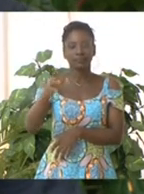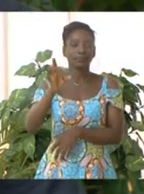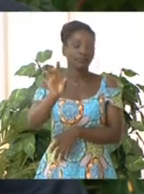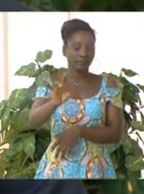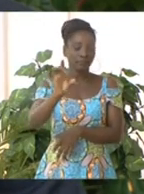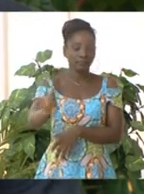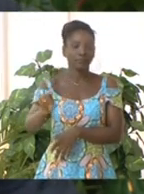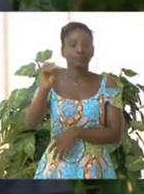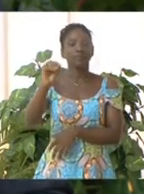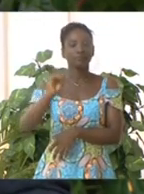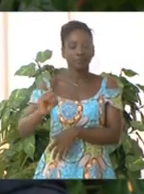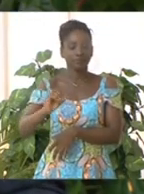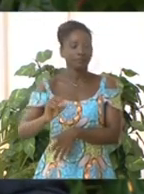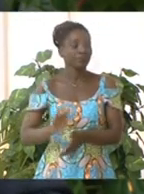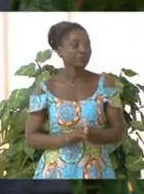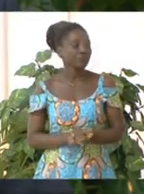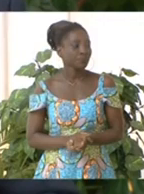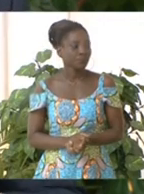0,88%.